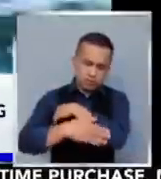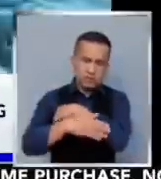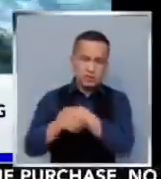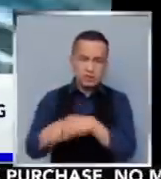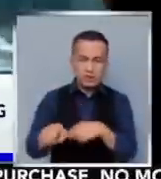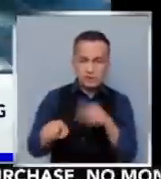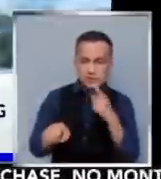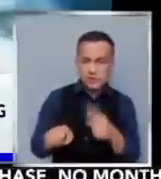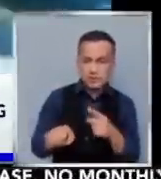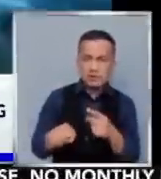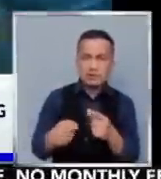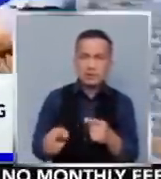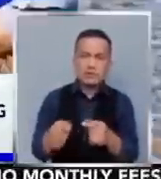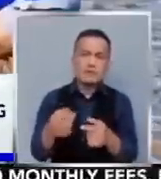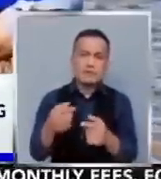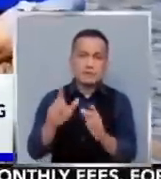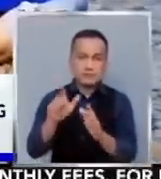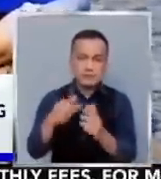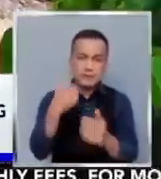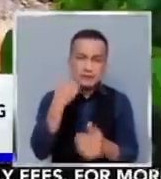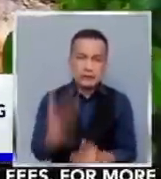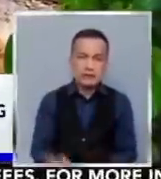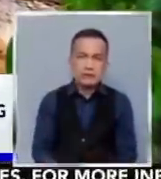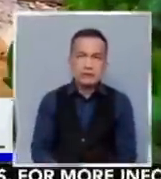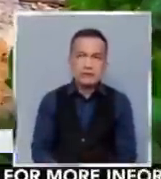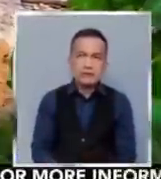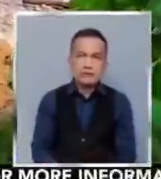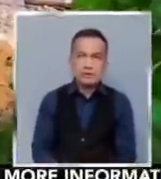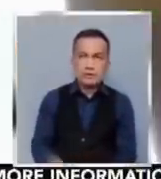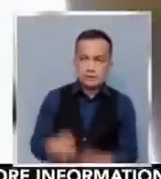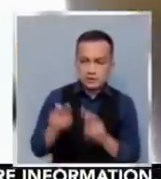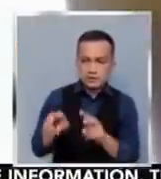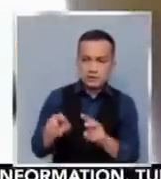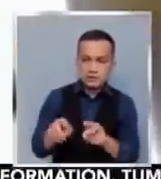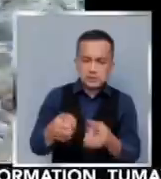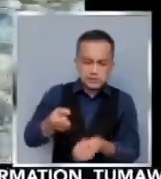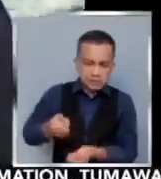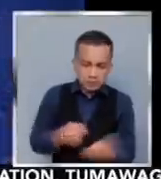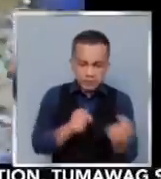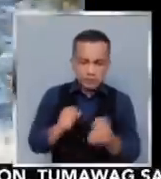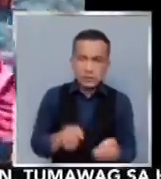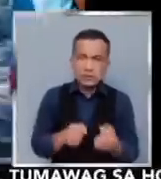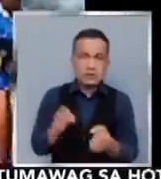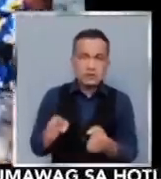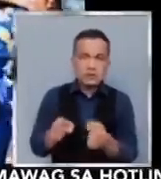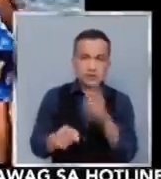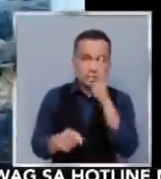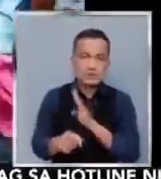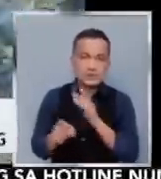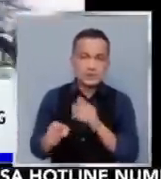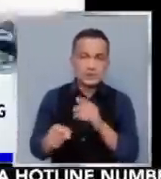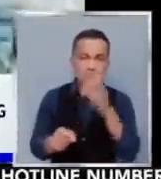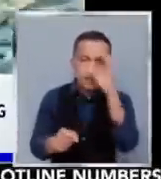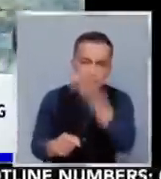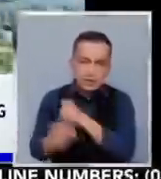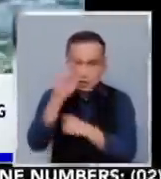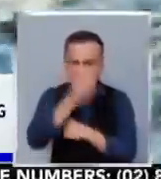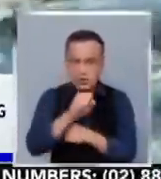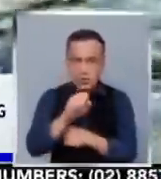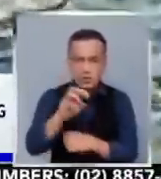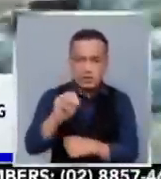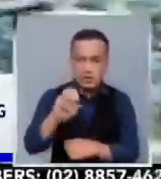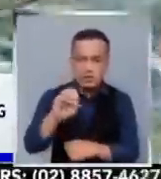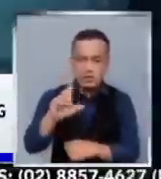na. Kasiyahan kami na ibabao na lang namin kasi masisira naman yun. Ang haka-haka tukol sa mola-mola, nagkatotoo